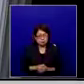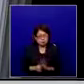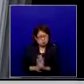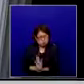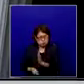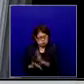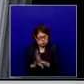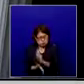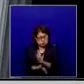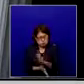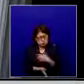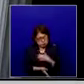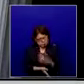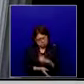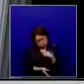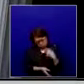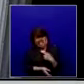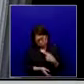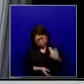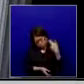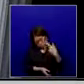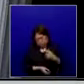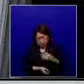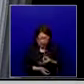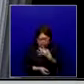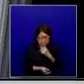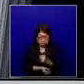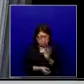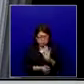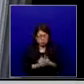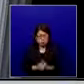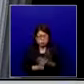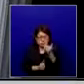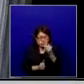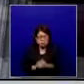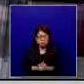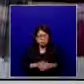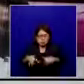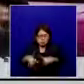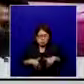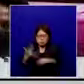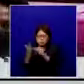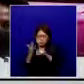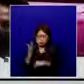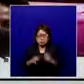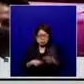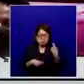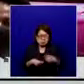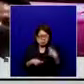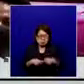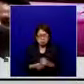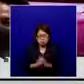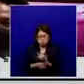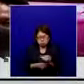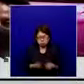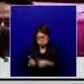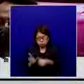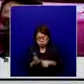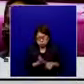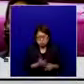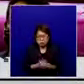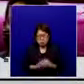ายเพราะอะไรครับพี่น้องคนไทยทั้งประเทศที่ตกระกำลำบากเพราะเป็นลูกหนี้แล้วคิดฆ่าตัวต